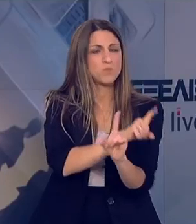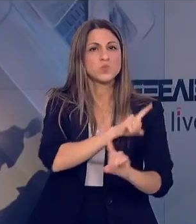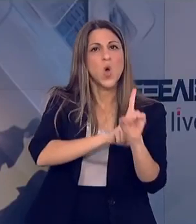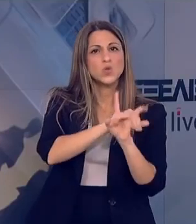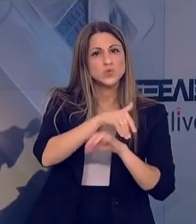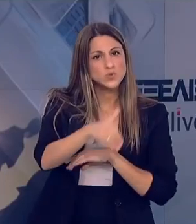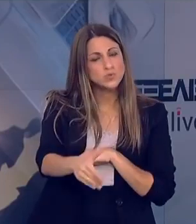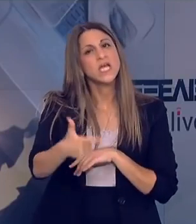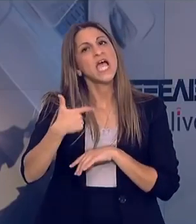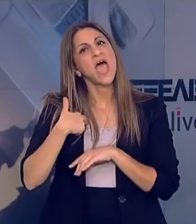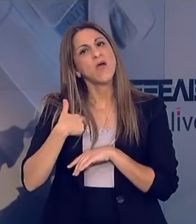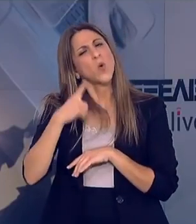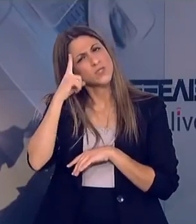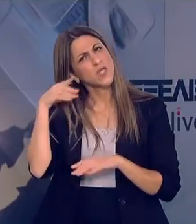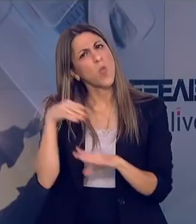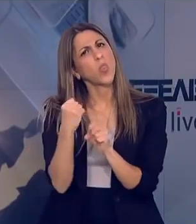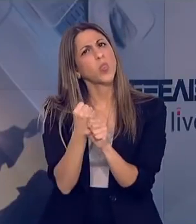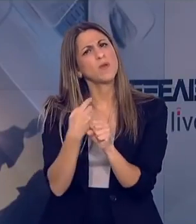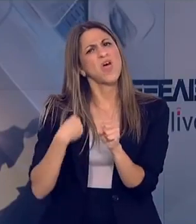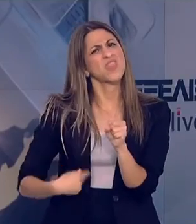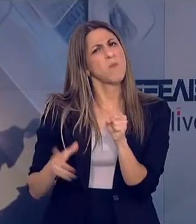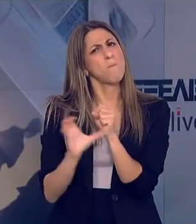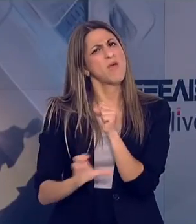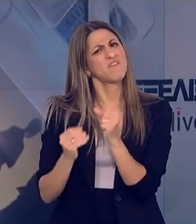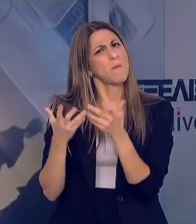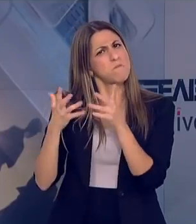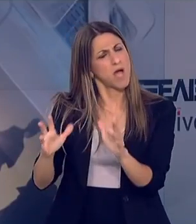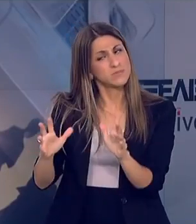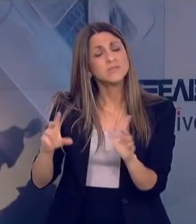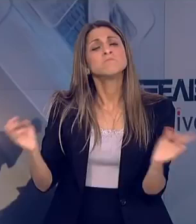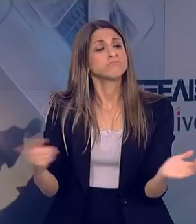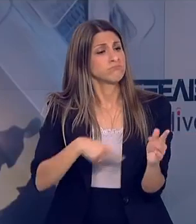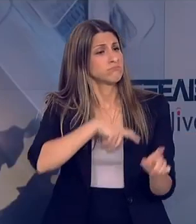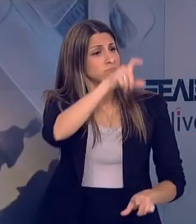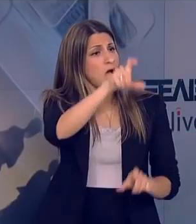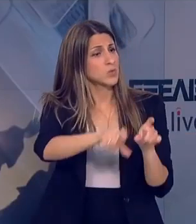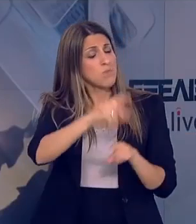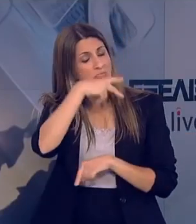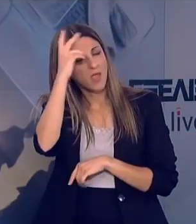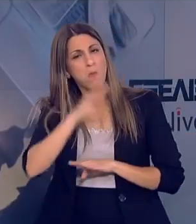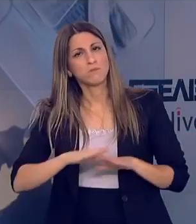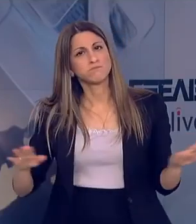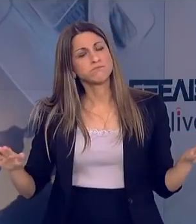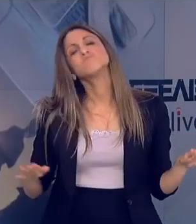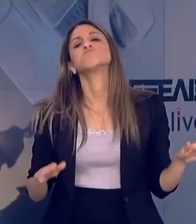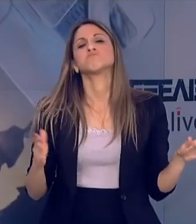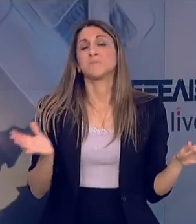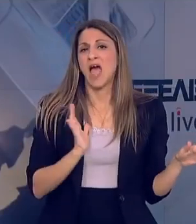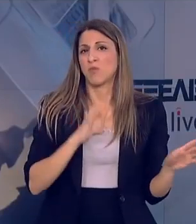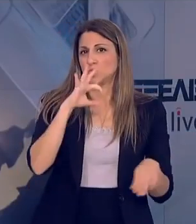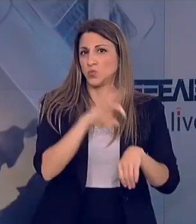επειδή έχω υπάρξει αυτοδιοικητικός, πρέπει να ξεκαθαρίσω ότι το δικαίωμα του ασθενή ο οποίος